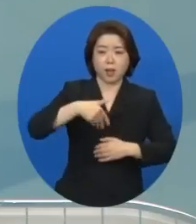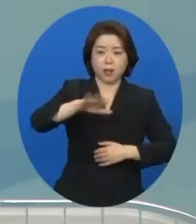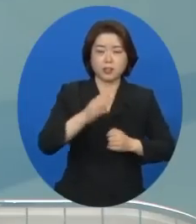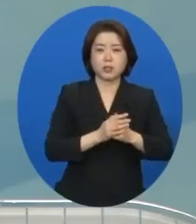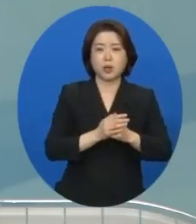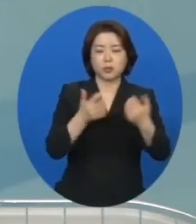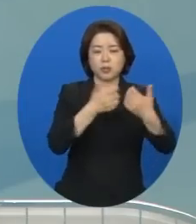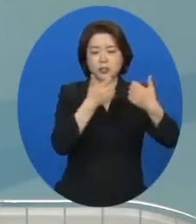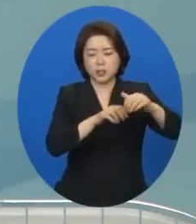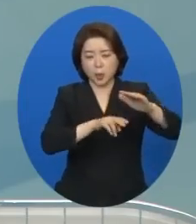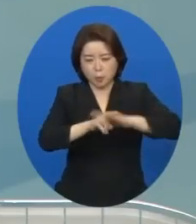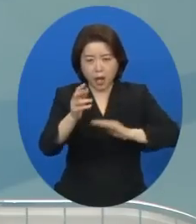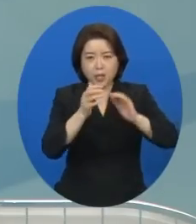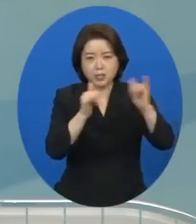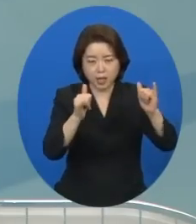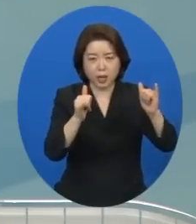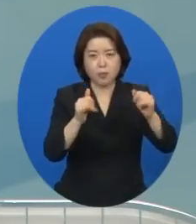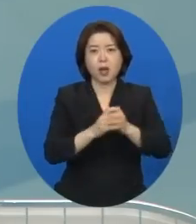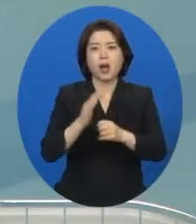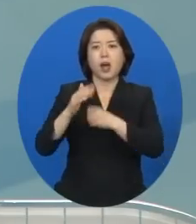하나님의 위로를 전하고 있어요.